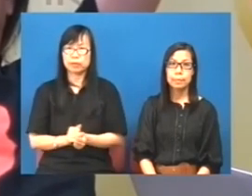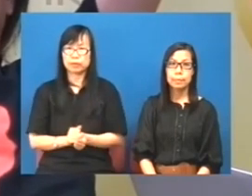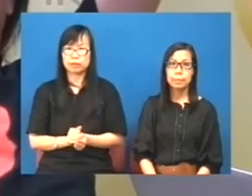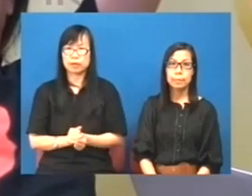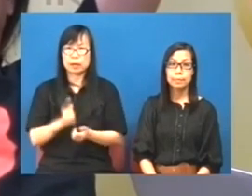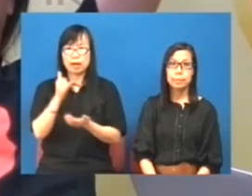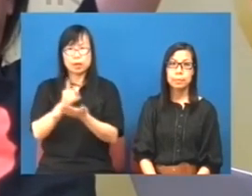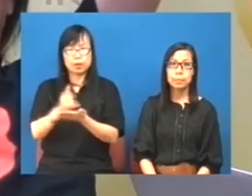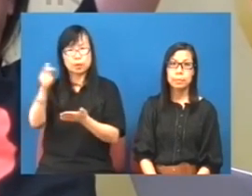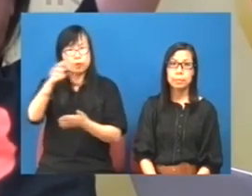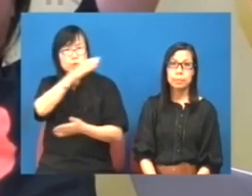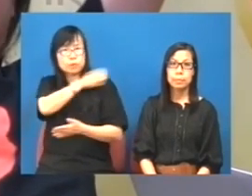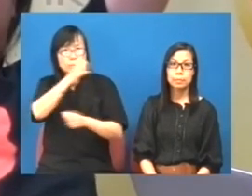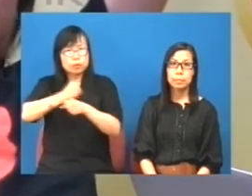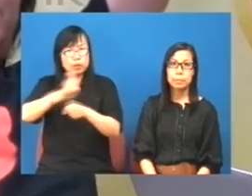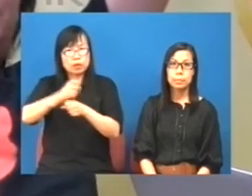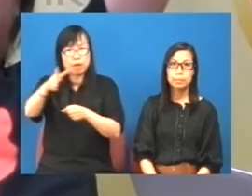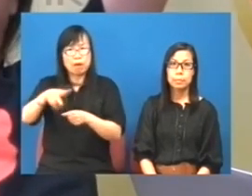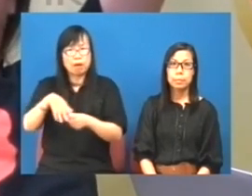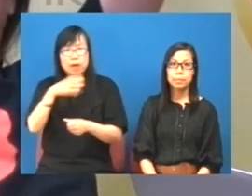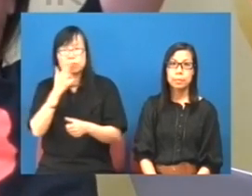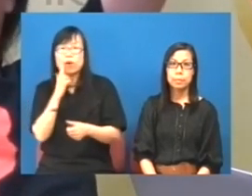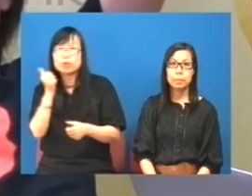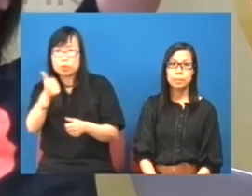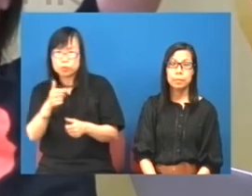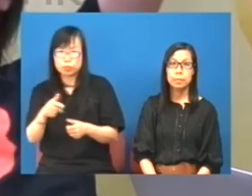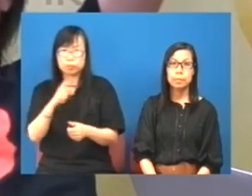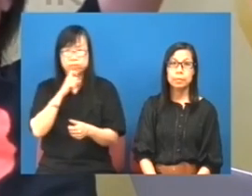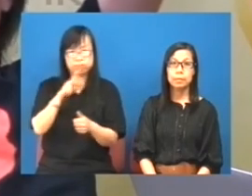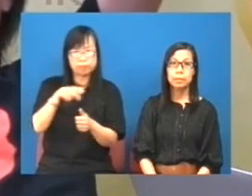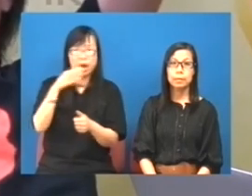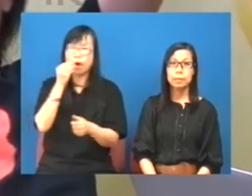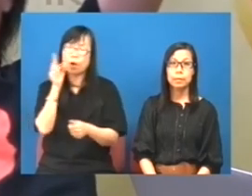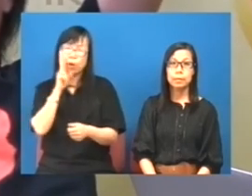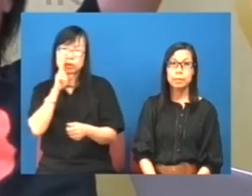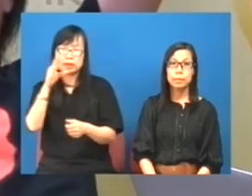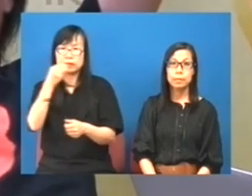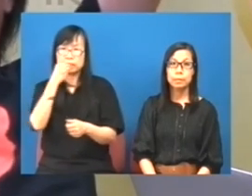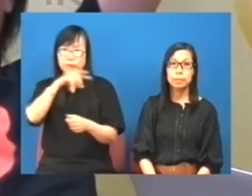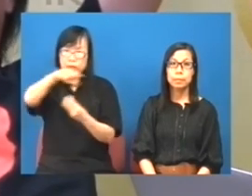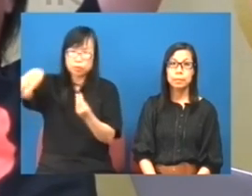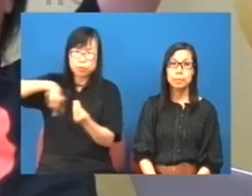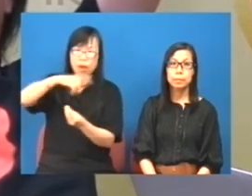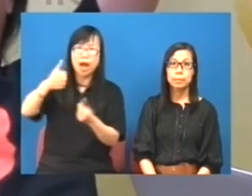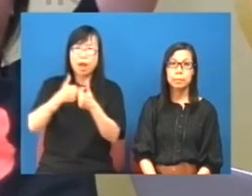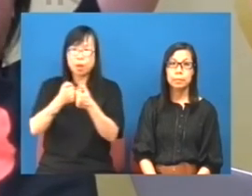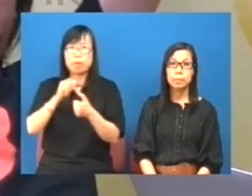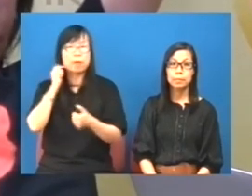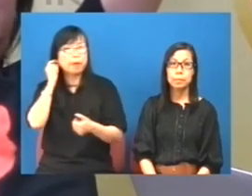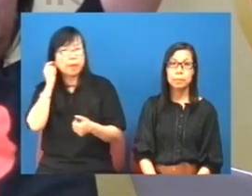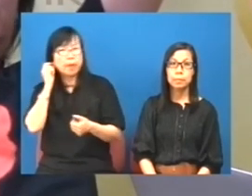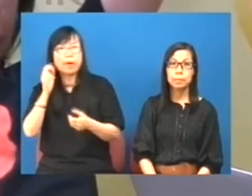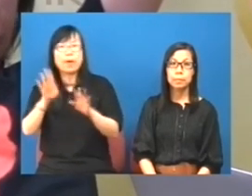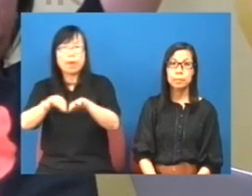在他執行職務的時候涉嫌佔到便宜譬如是等於因為食環署的幫辦他老婆開一間茶餐廳